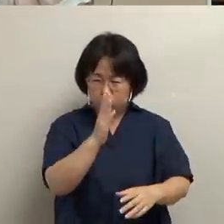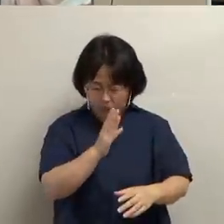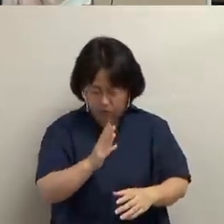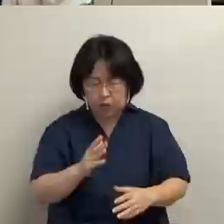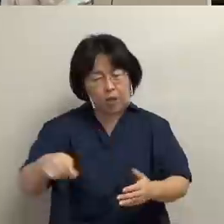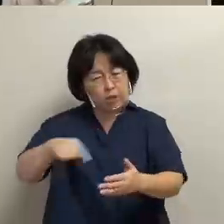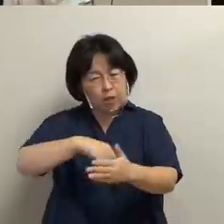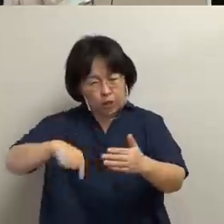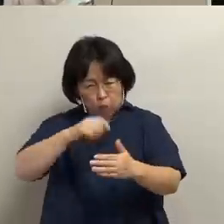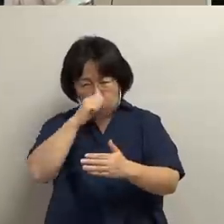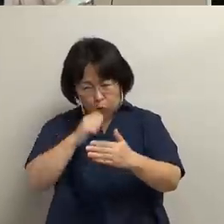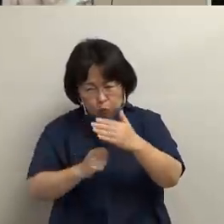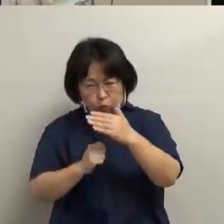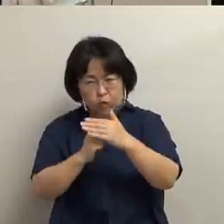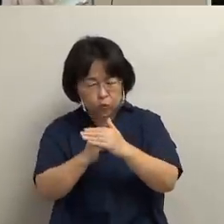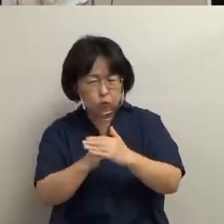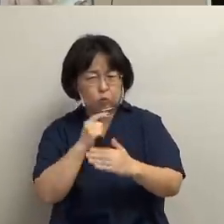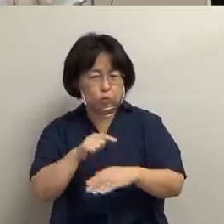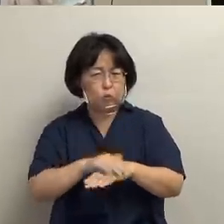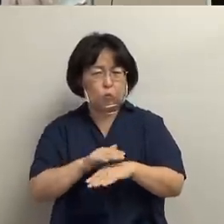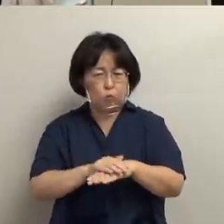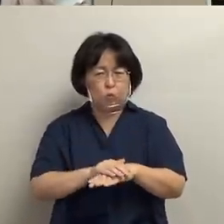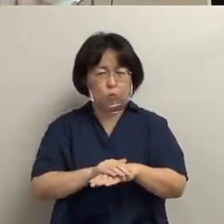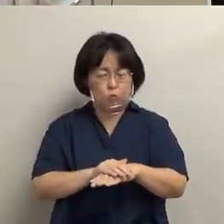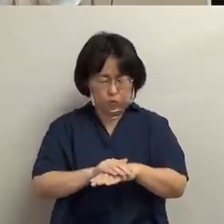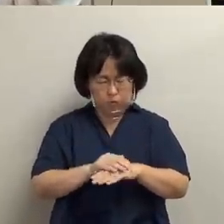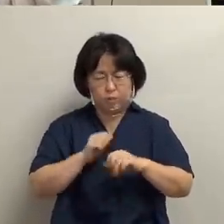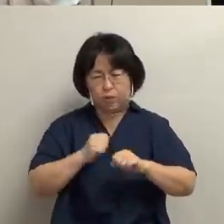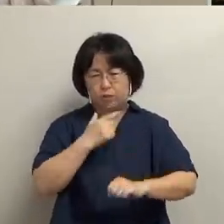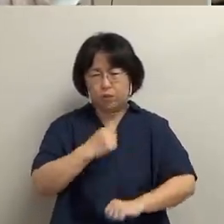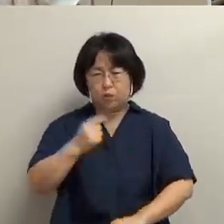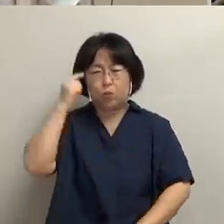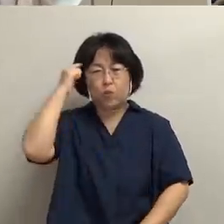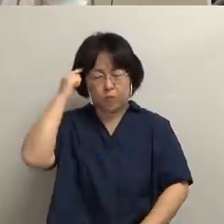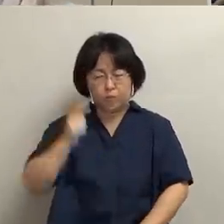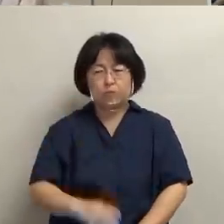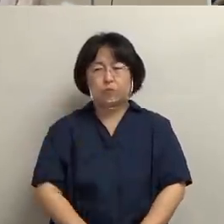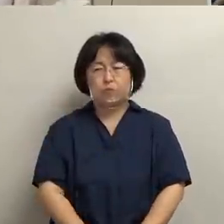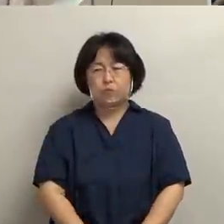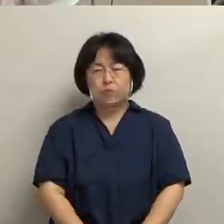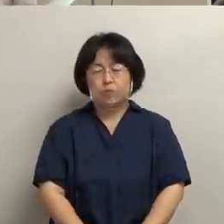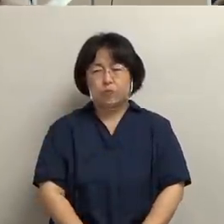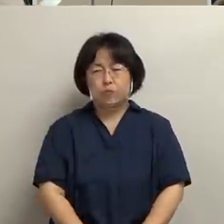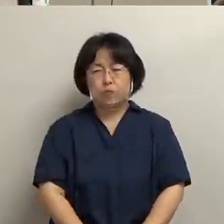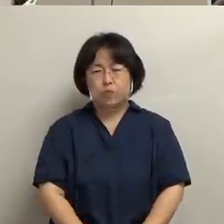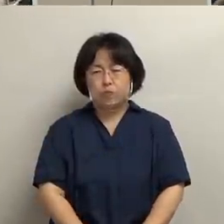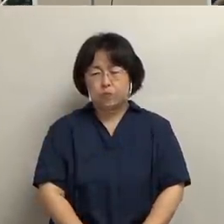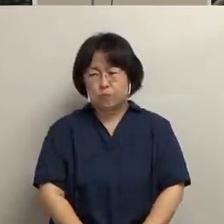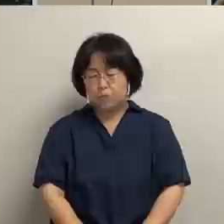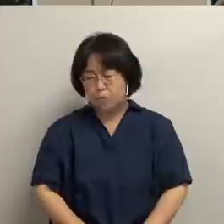しているようなイメージを持って頂ければと思いますくれましたありがとうございます